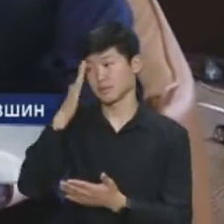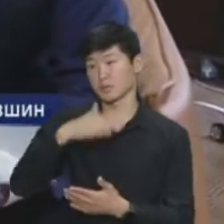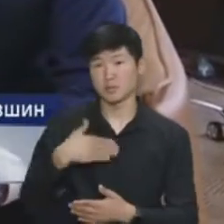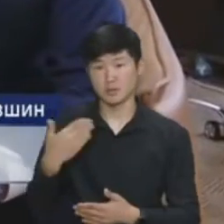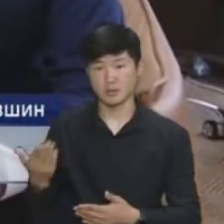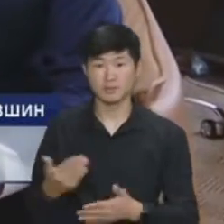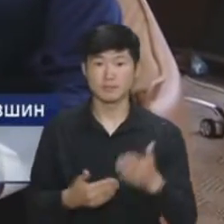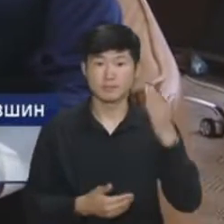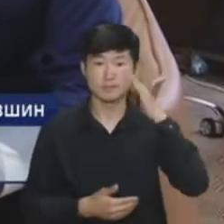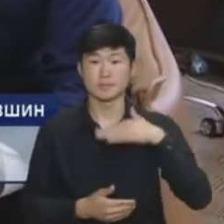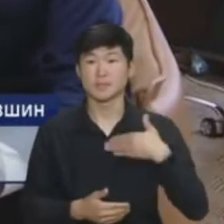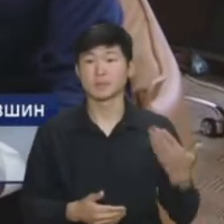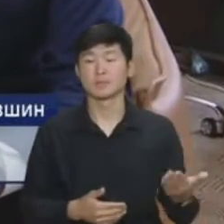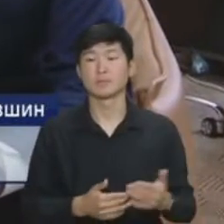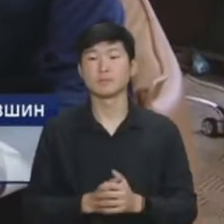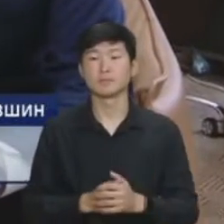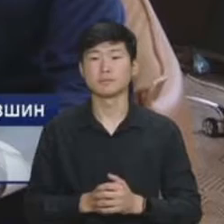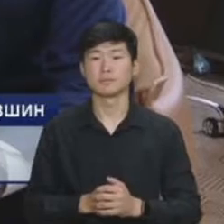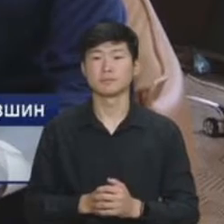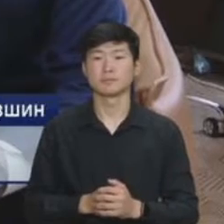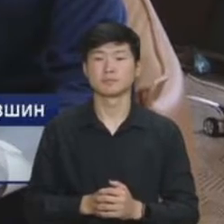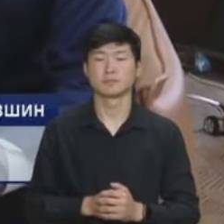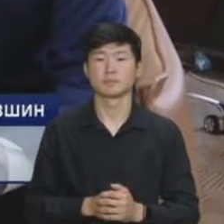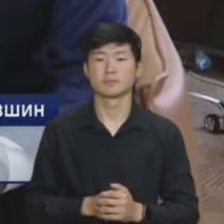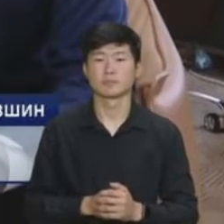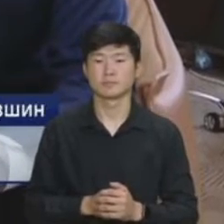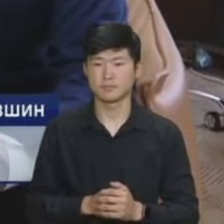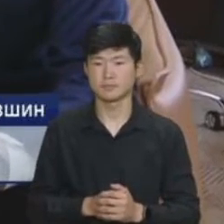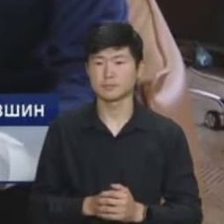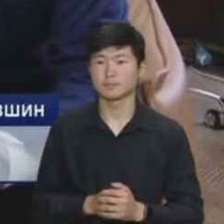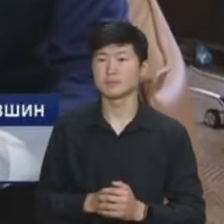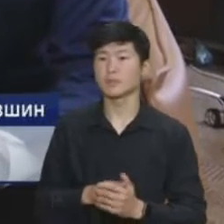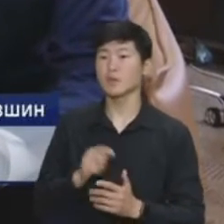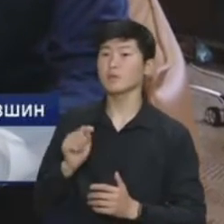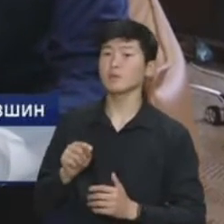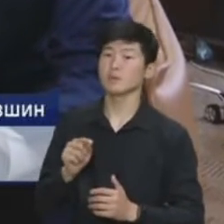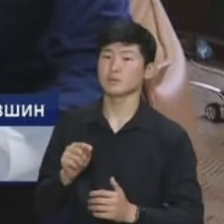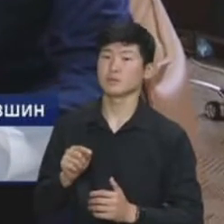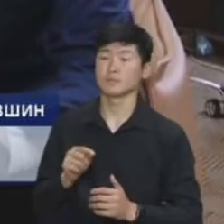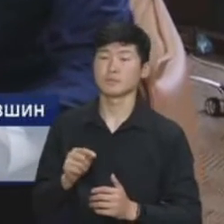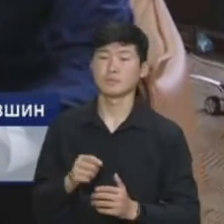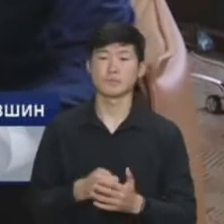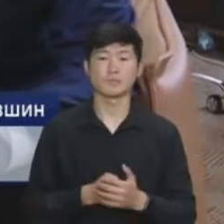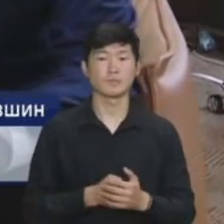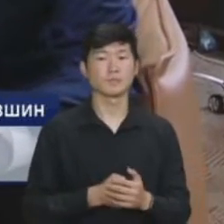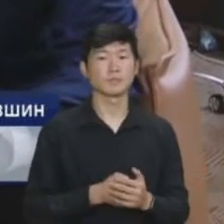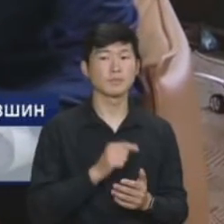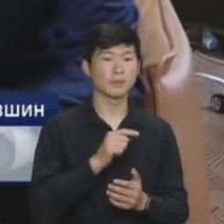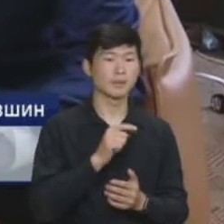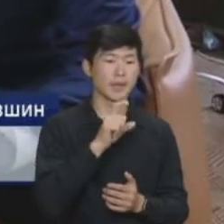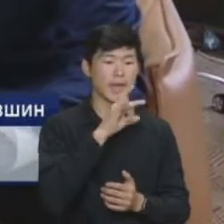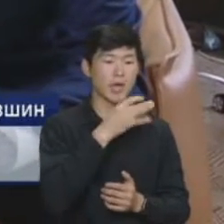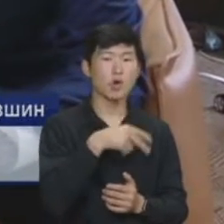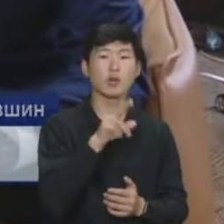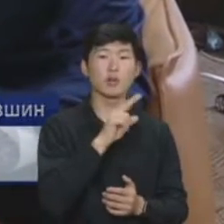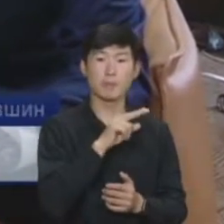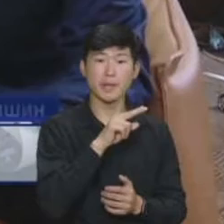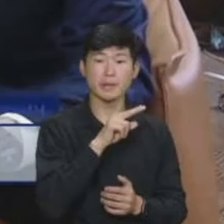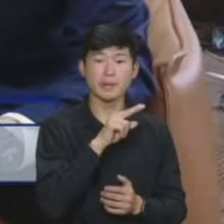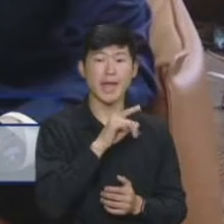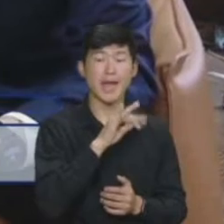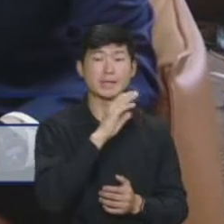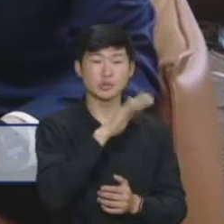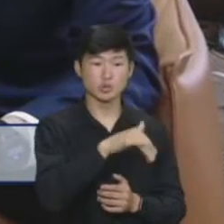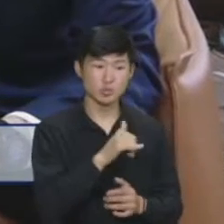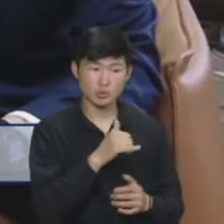та? За сайн байна. Өдрийн мэнд хүргэе. Тэгэхээр сүүлийн үед бол яг энэ эрүүл мэндийн асуудлаар, ялангуяа